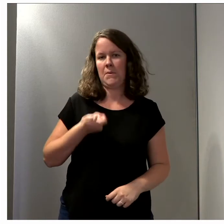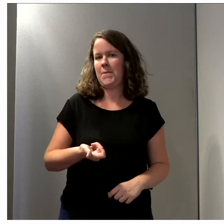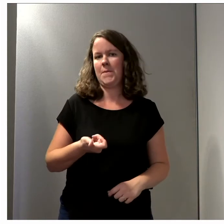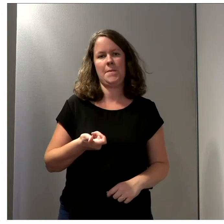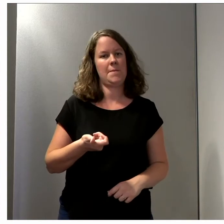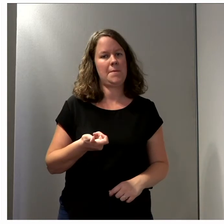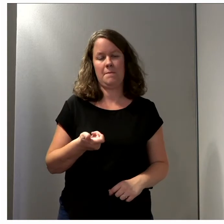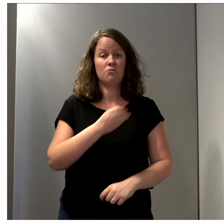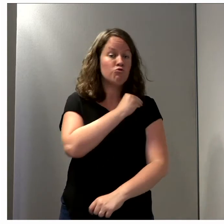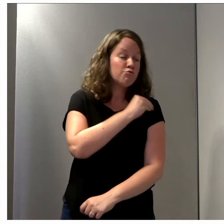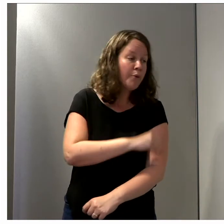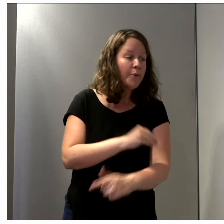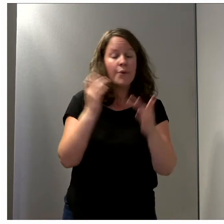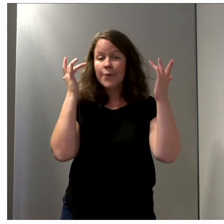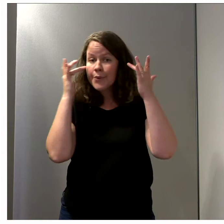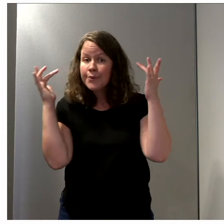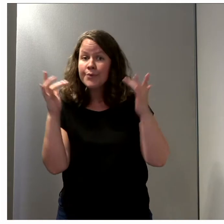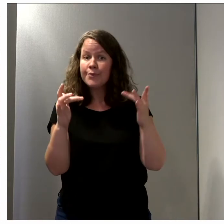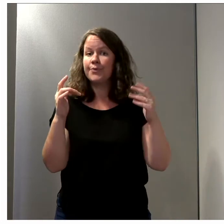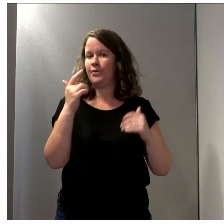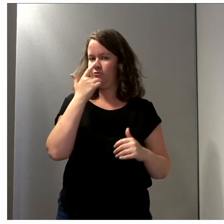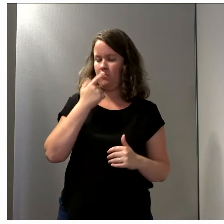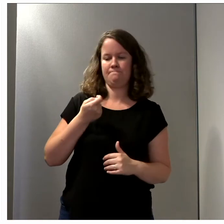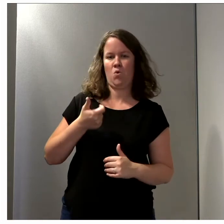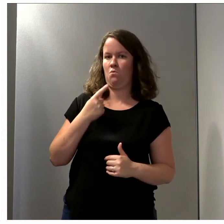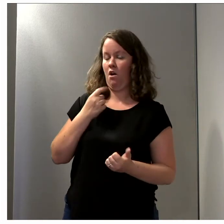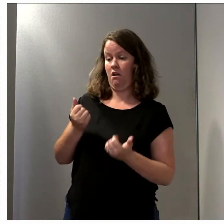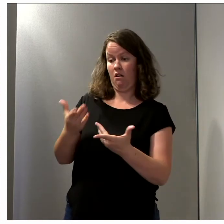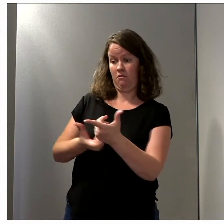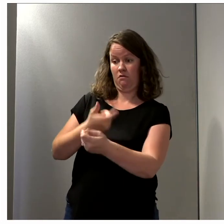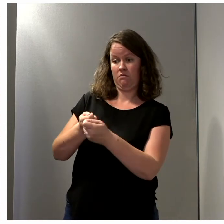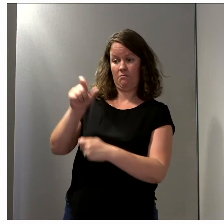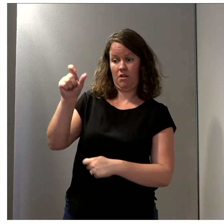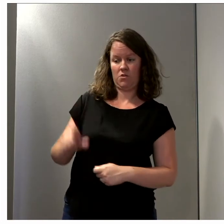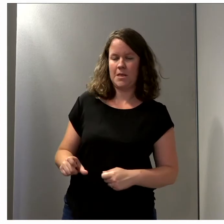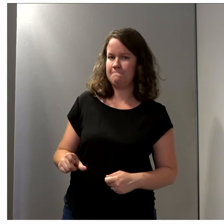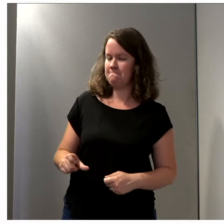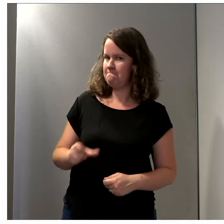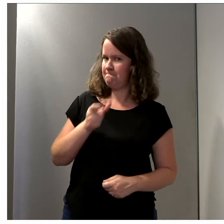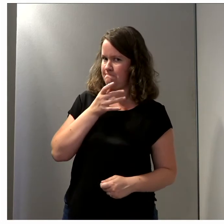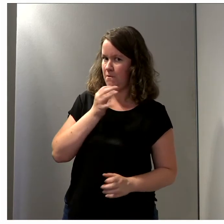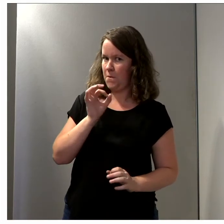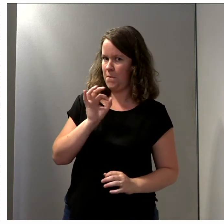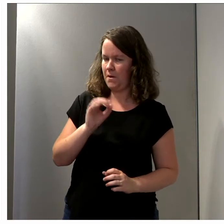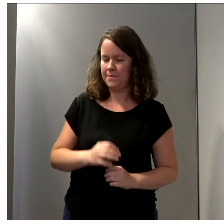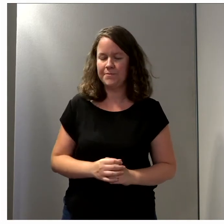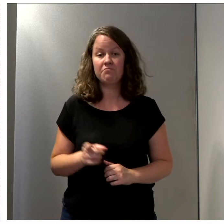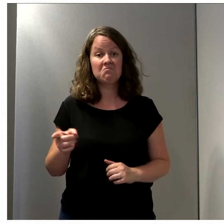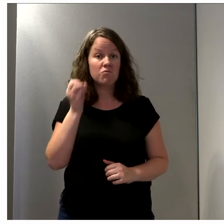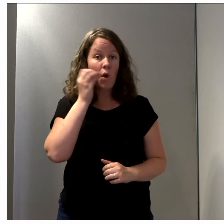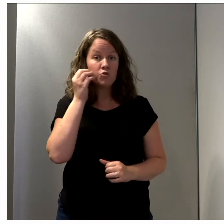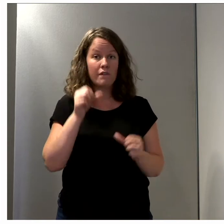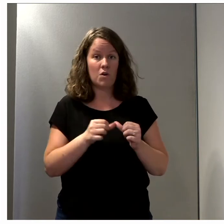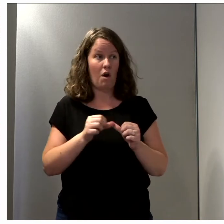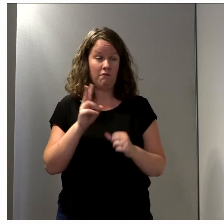ou sportives adaptées à ce handicap très spécifique. Et donc, au quotidien, il